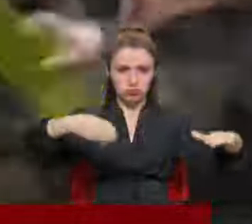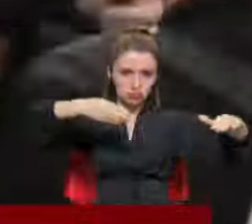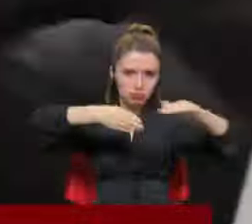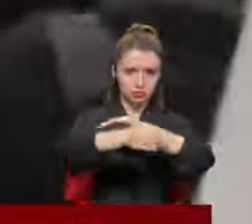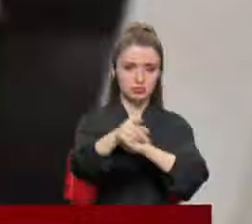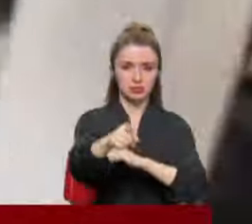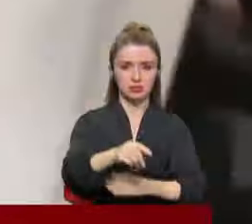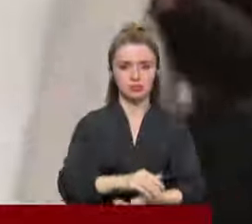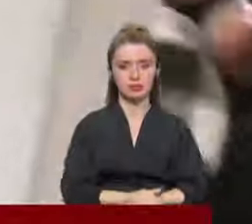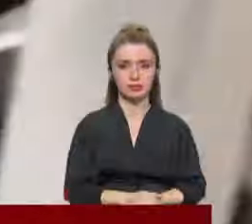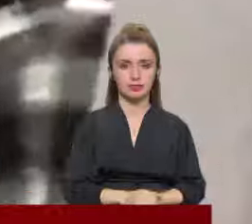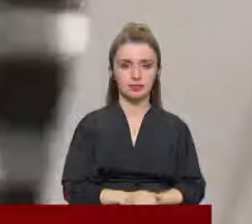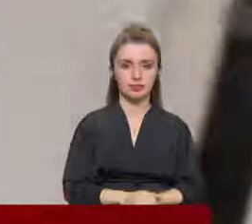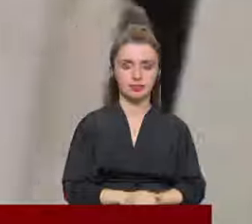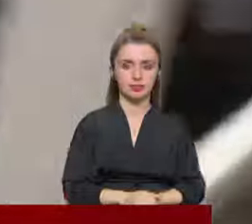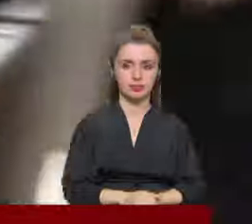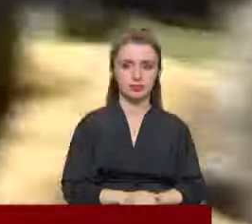girdi.